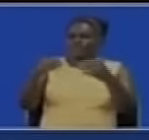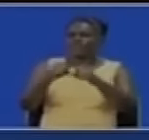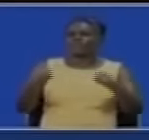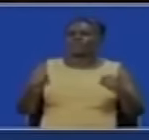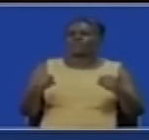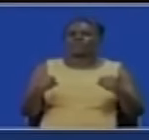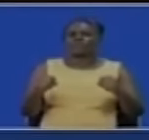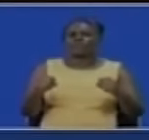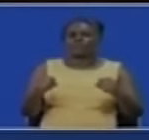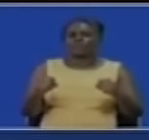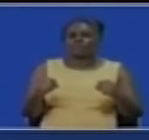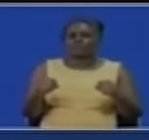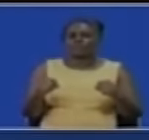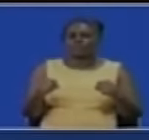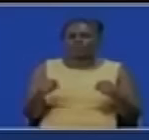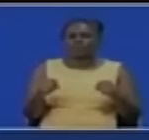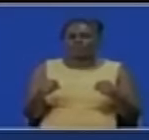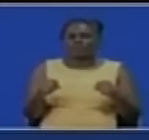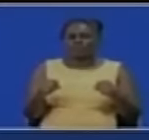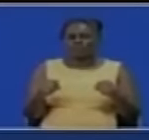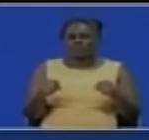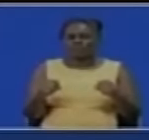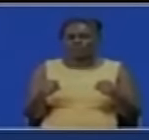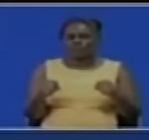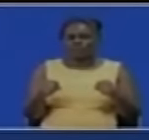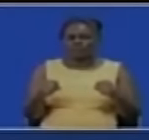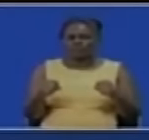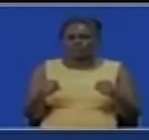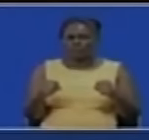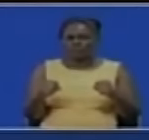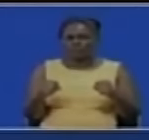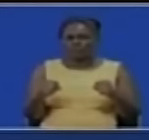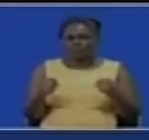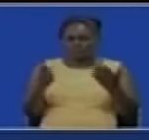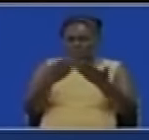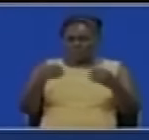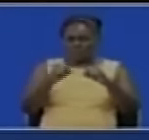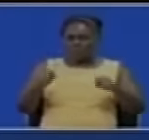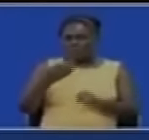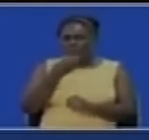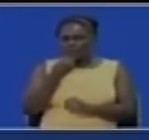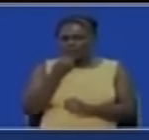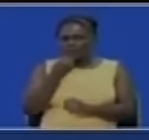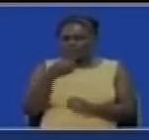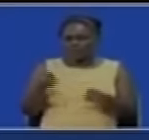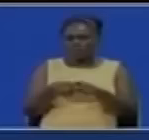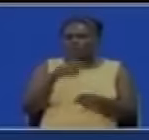you know, I'm very happy. Okay. We talk about president, you know, where it was a man, mzee wa